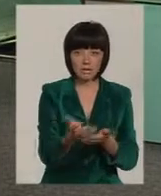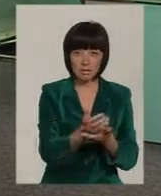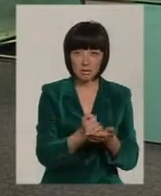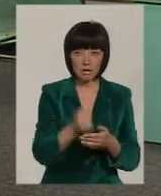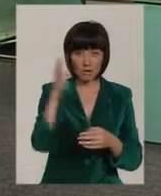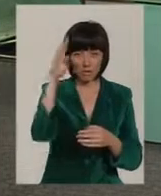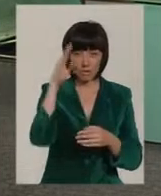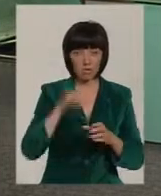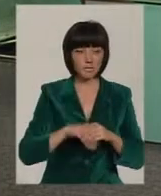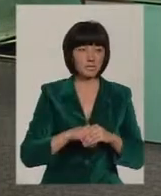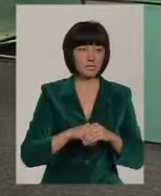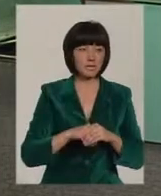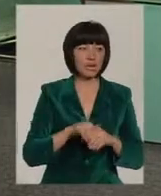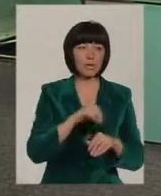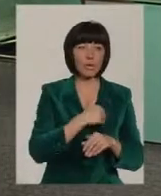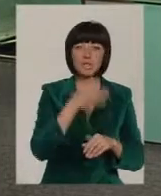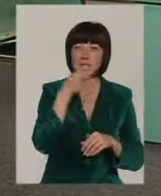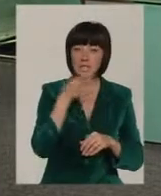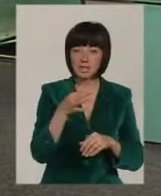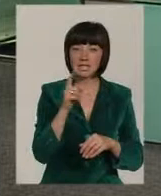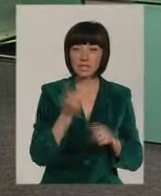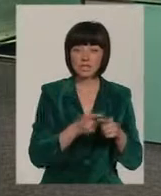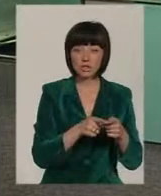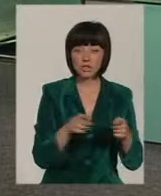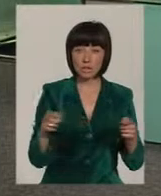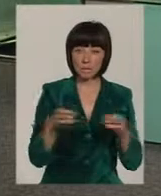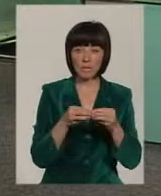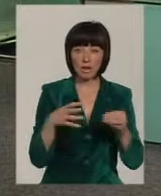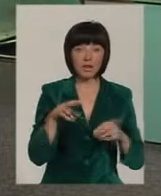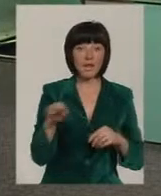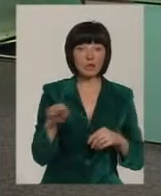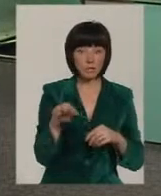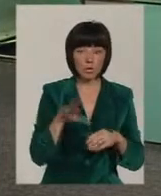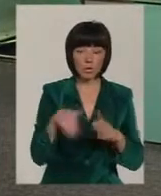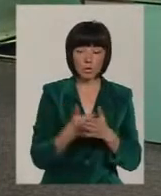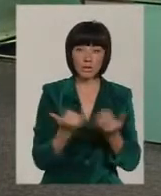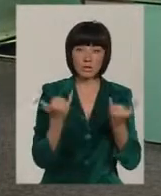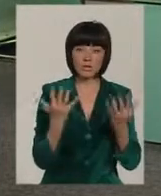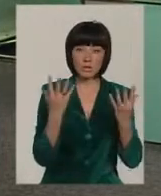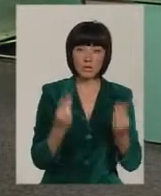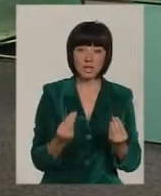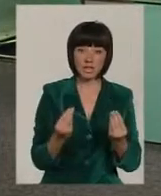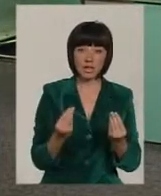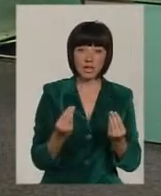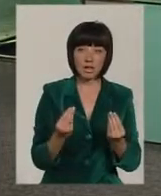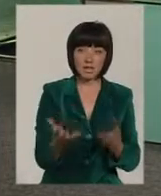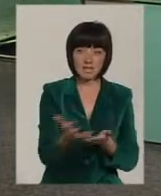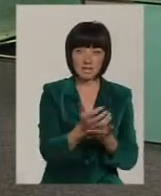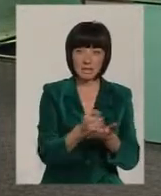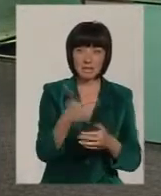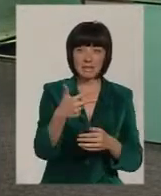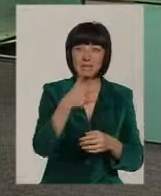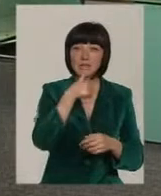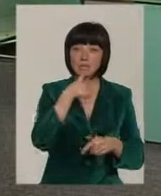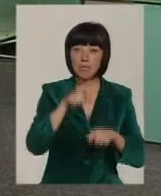хорошо пошукати. Я хочу зазначити, що за цей час, 15 листопада, і по теперішній час відібрано понад 30